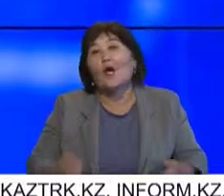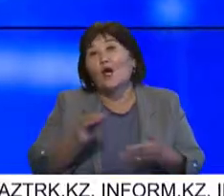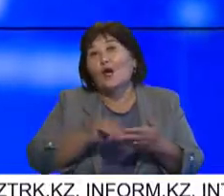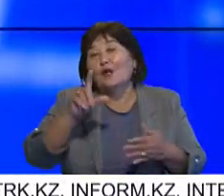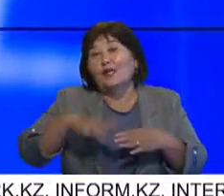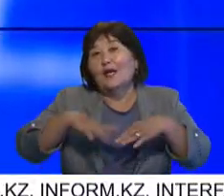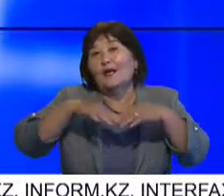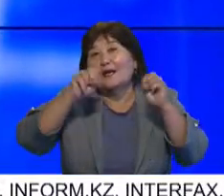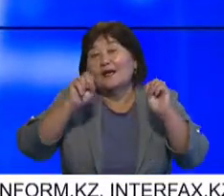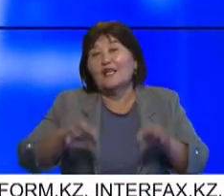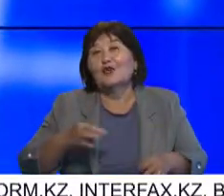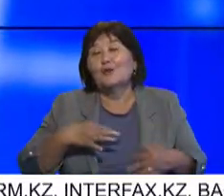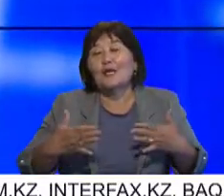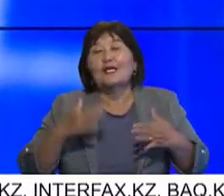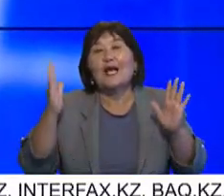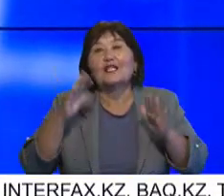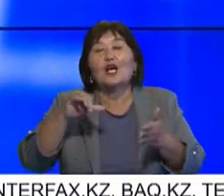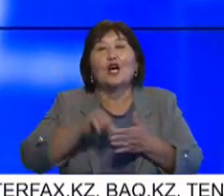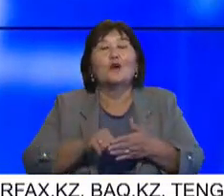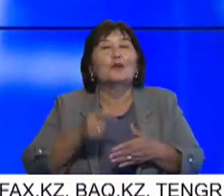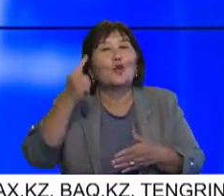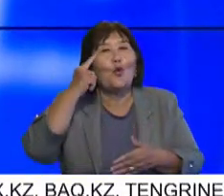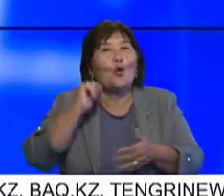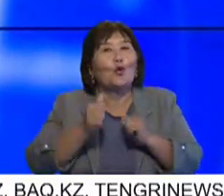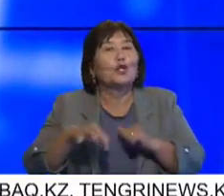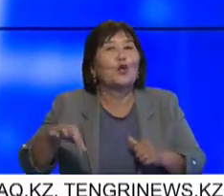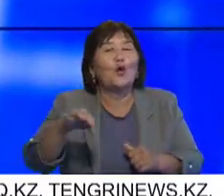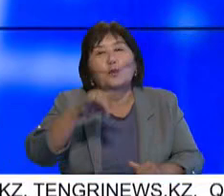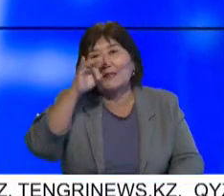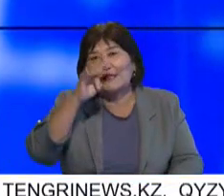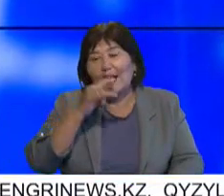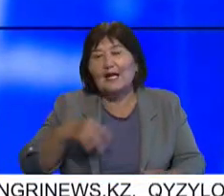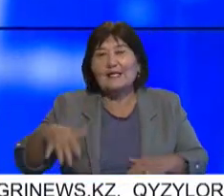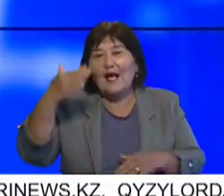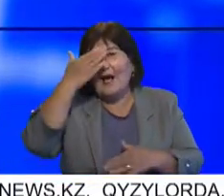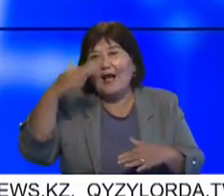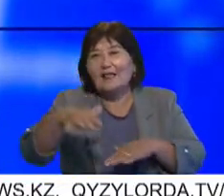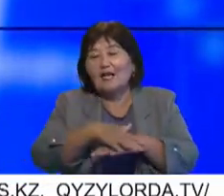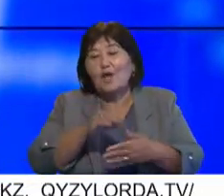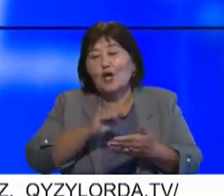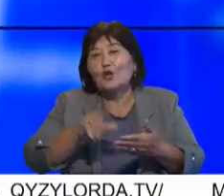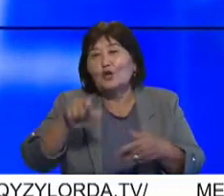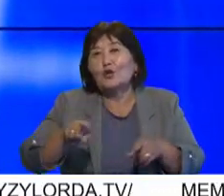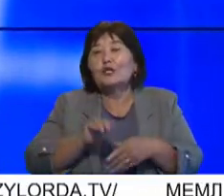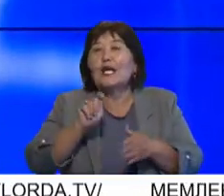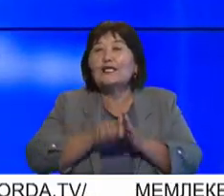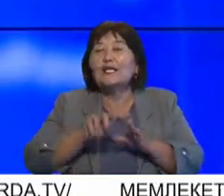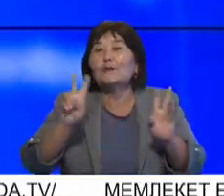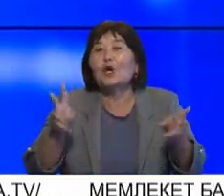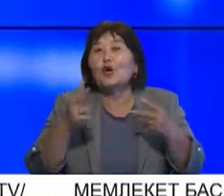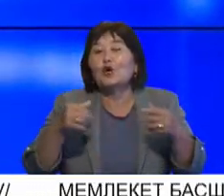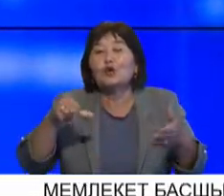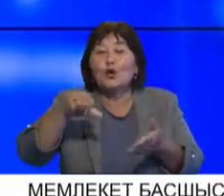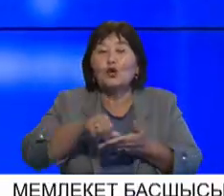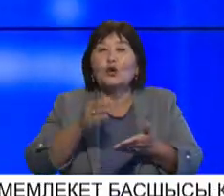Журналистер кәсіби мереке қарсаңында табиғат аясында ой жарыстырды. Облыстық Қазақстан халқы ассамблеясы жанындағы журналистер мен сарапшылар клубының